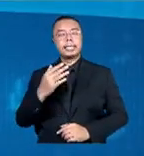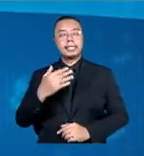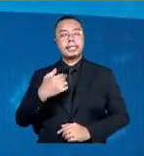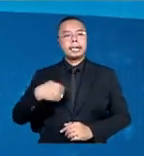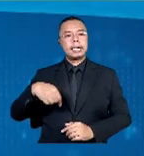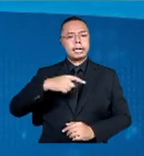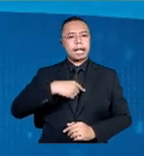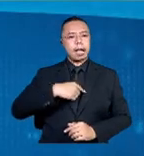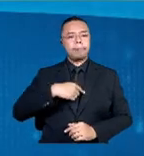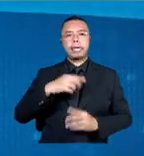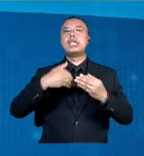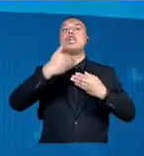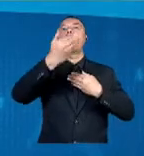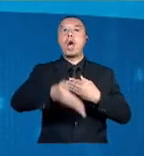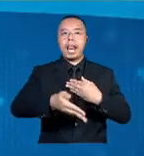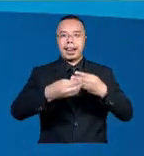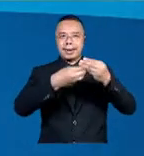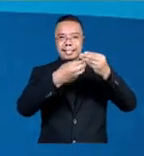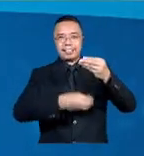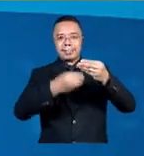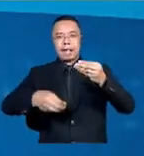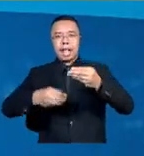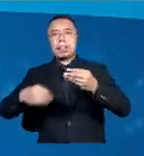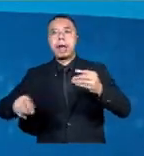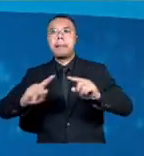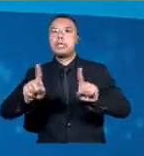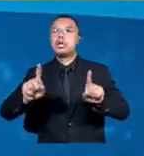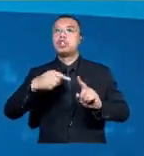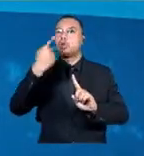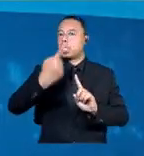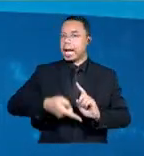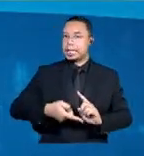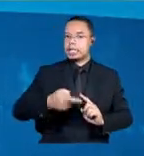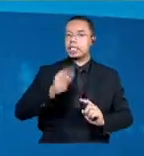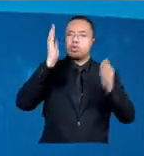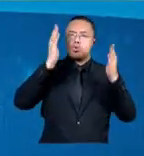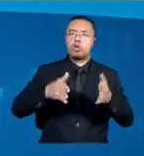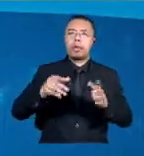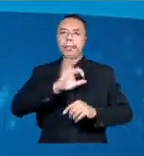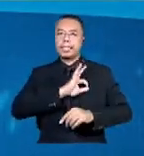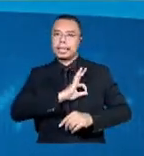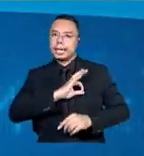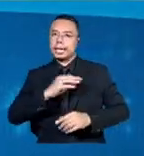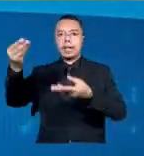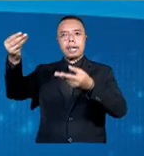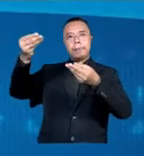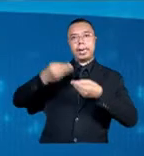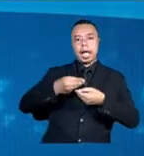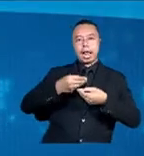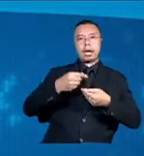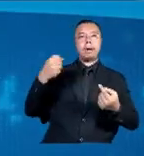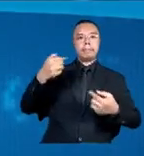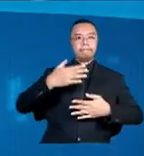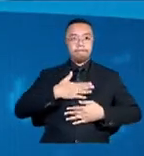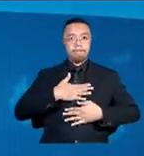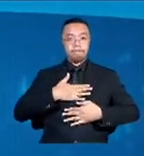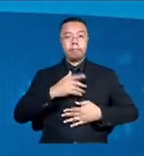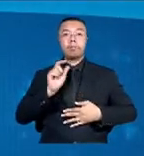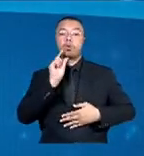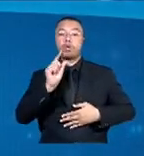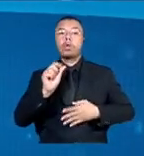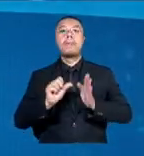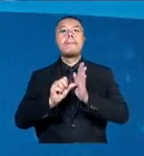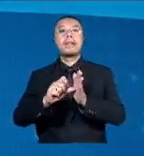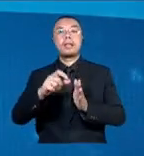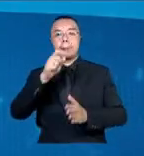kami non-struktural. Jadi maka tugas dan tugas khusus presiden secara non-struktural dari kalangan disabilitas untuk